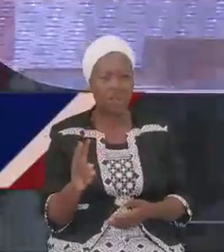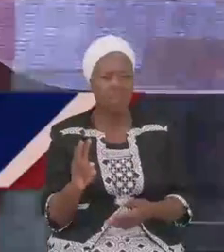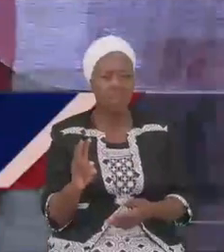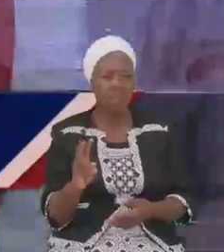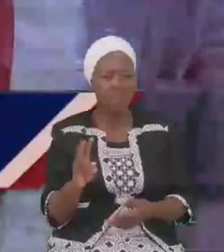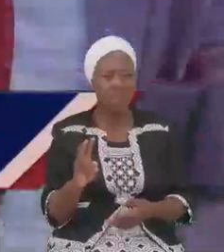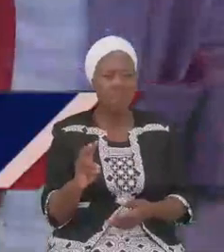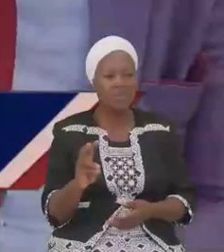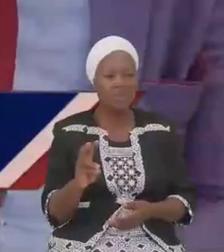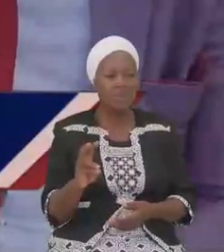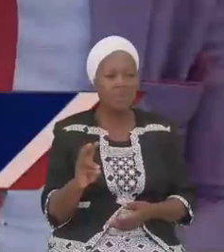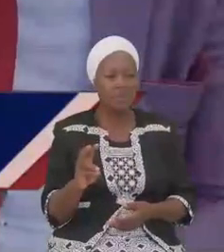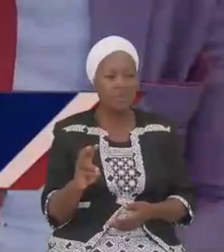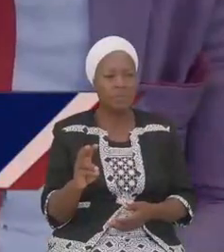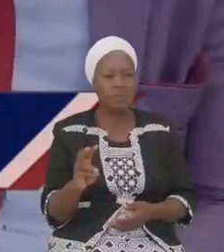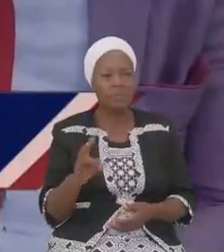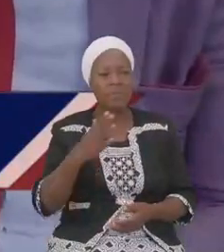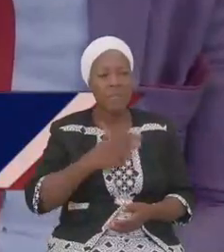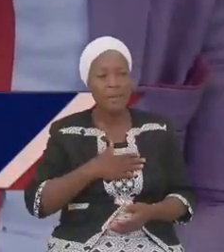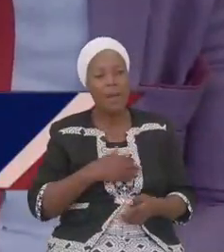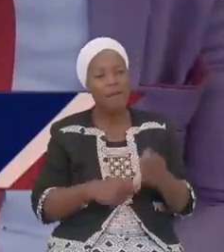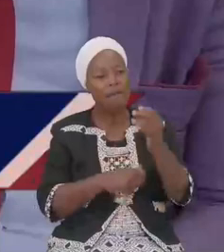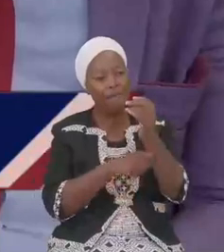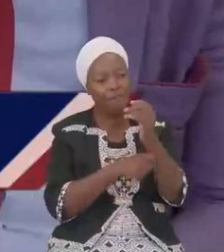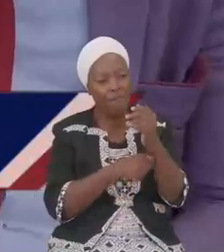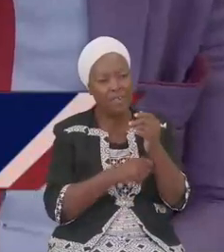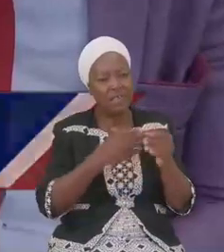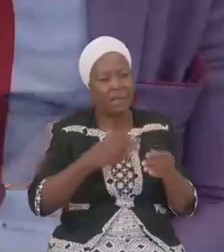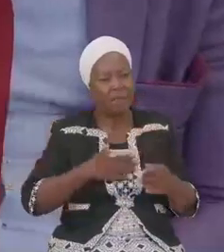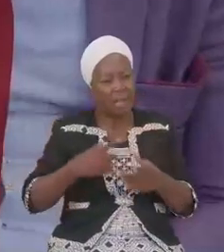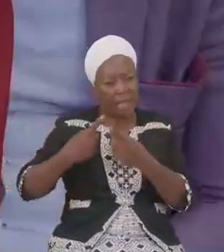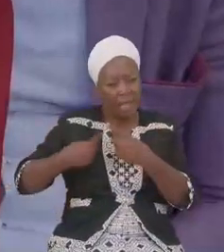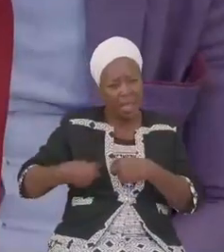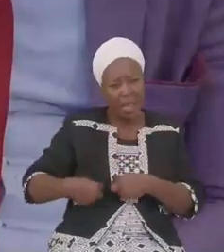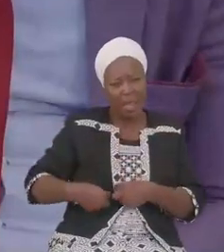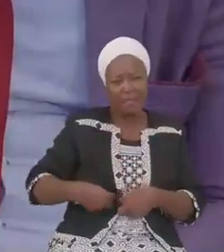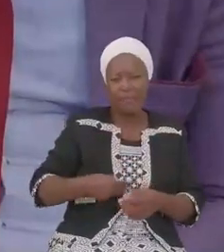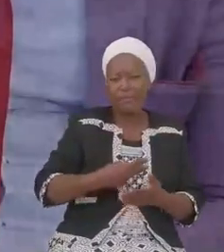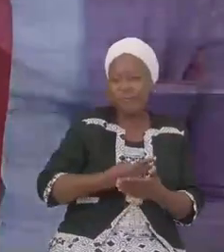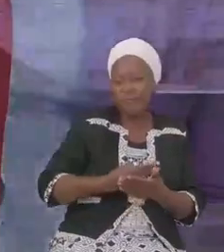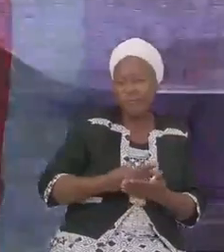26 nous dit, ma chair et mon cœur peuvent se consumer.